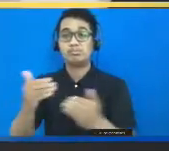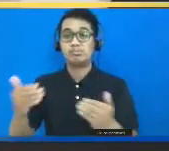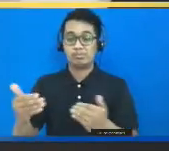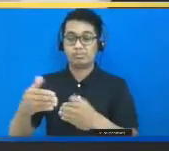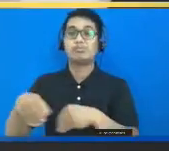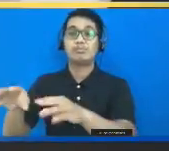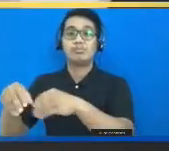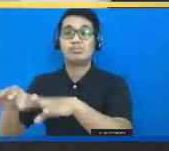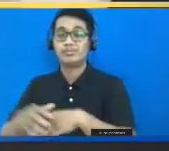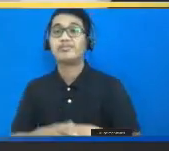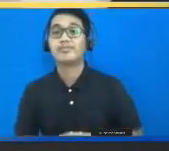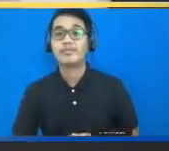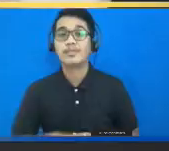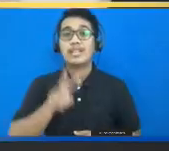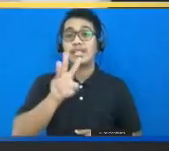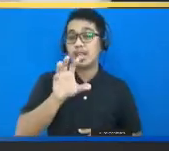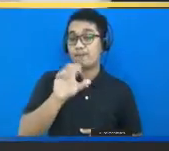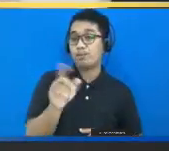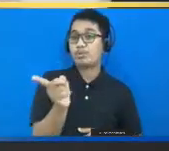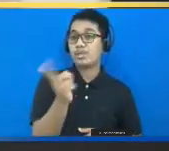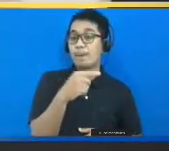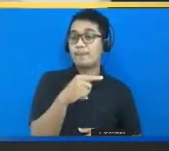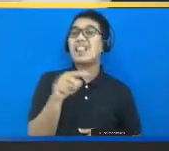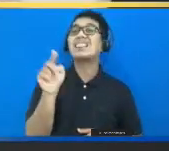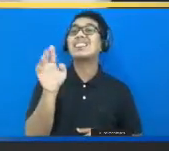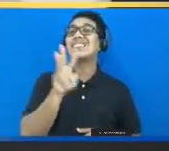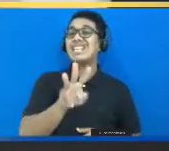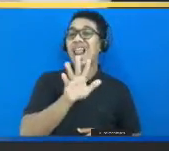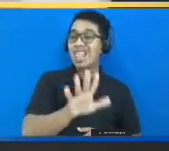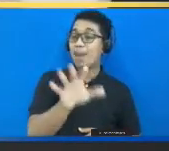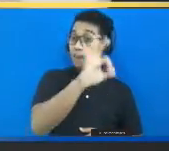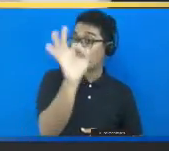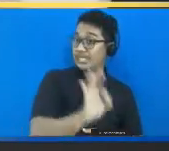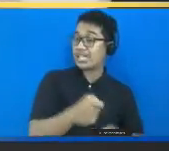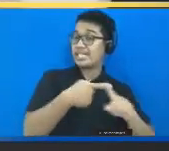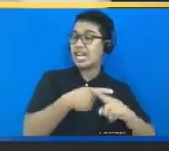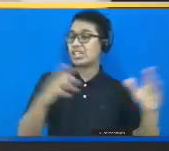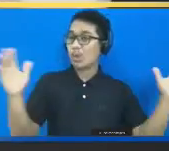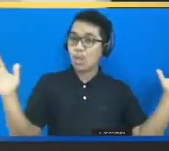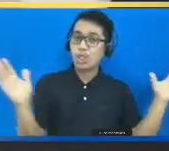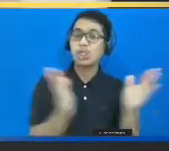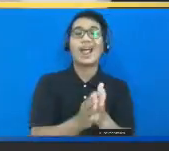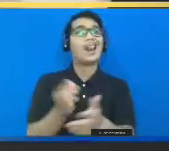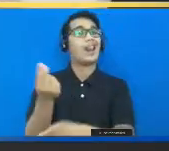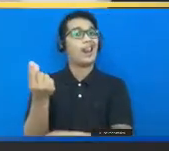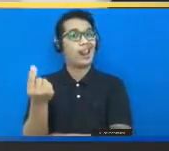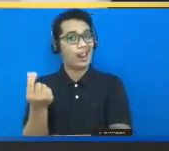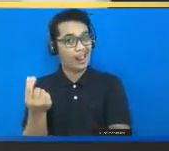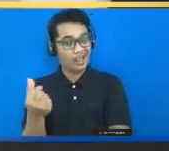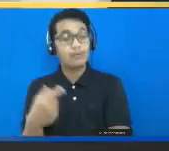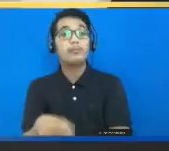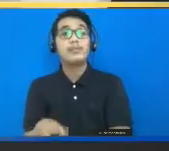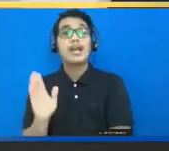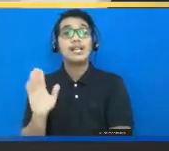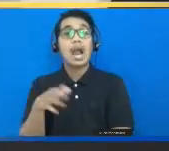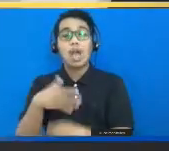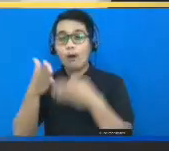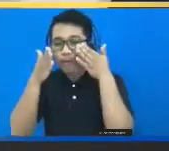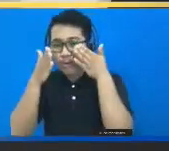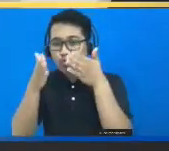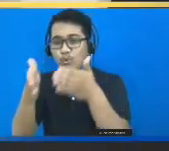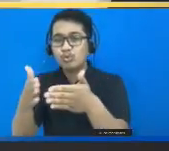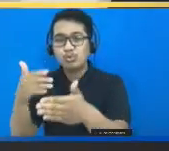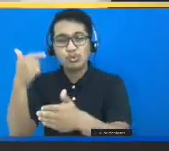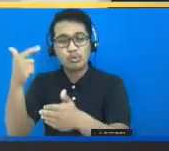cukup besarnya 30-35 persen dari total biayanya kalau-kalau fokusnya terlalu